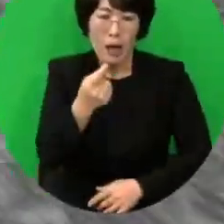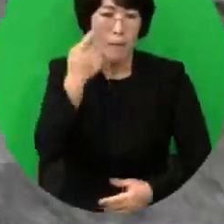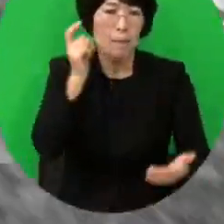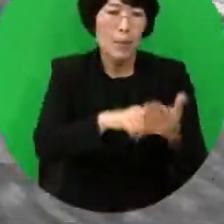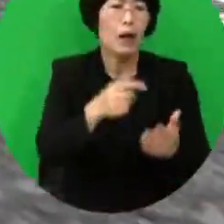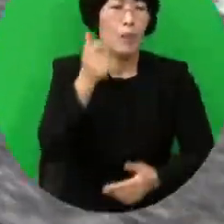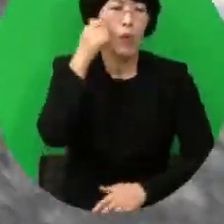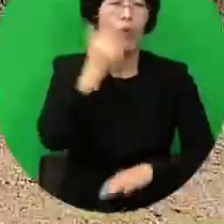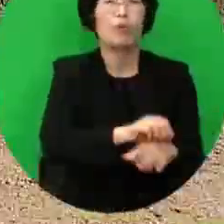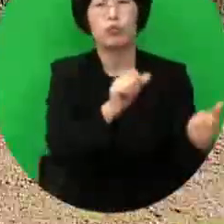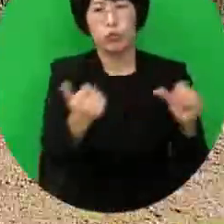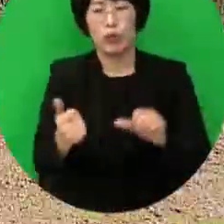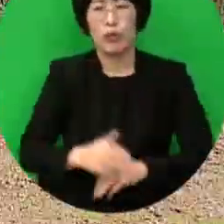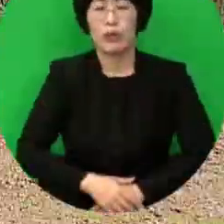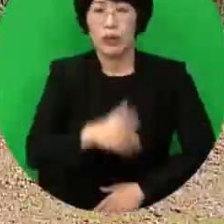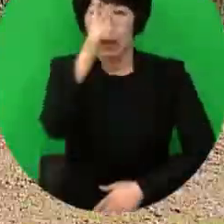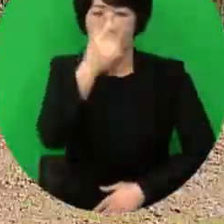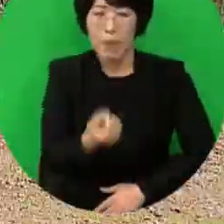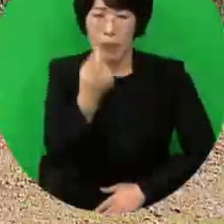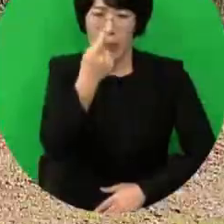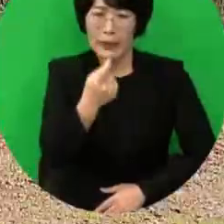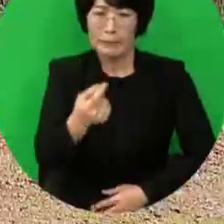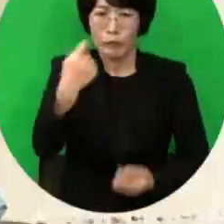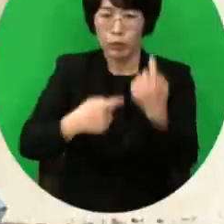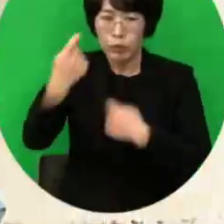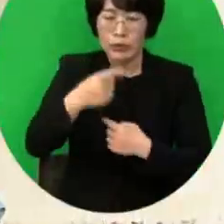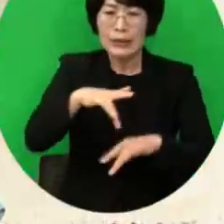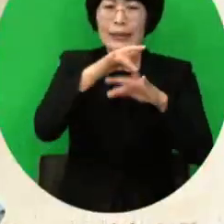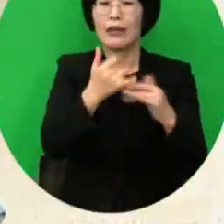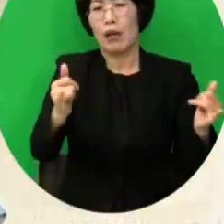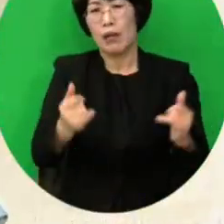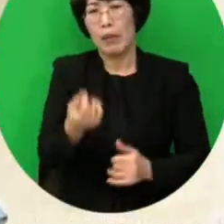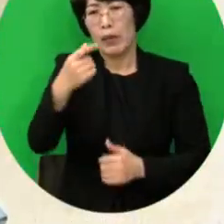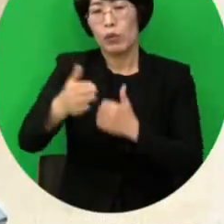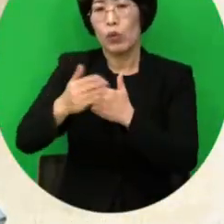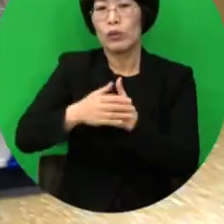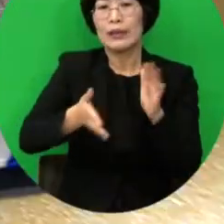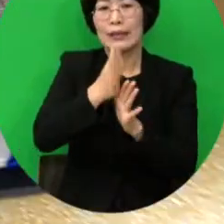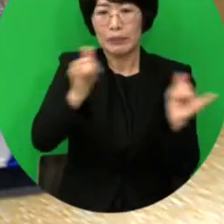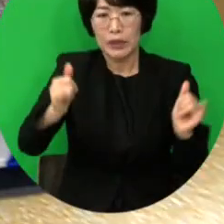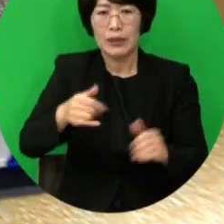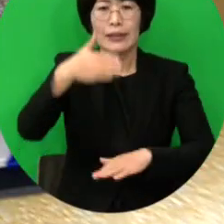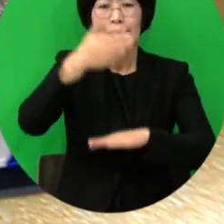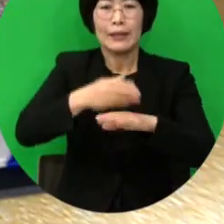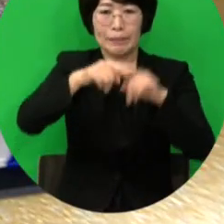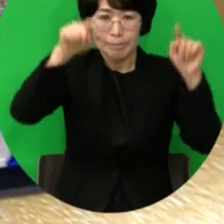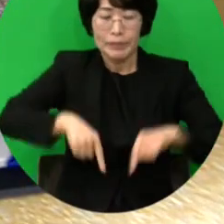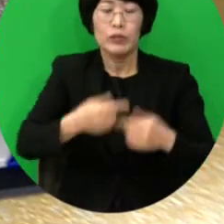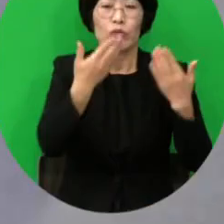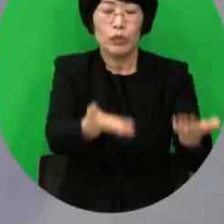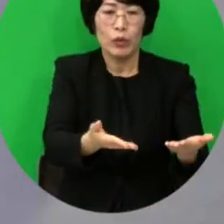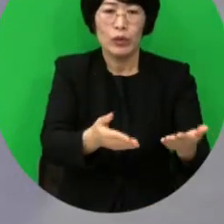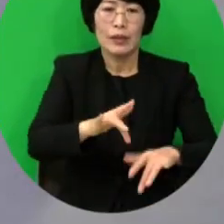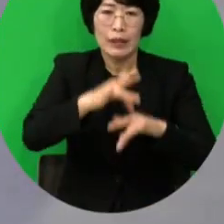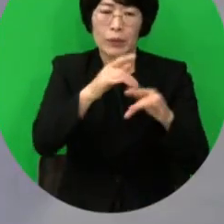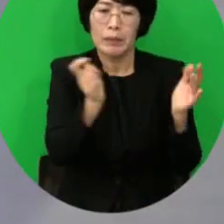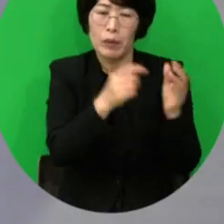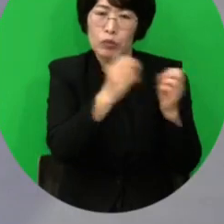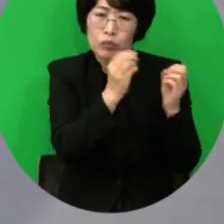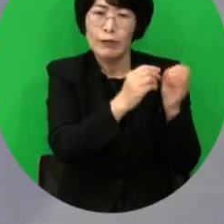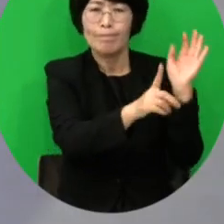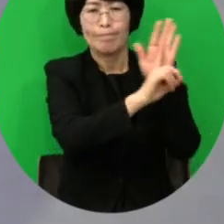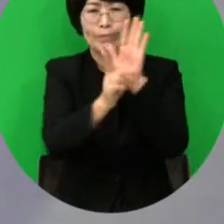이어지기도 합니다. 경찰은 신속한 제보로 실종자들의 조기 발견을 도운 시민들에게는 감사장을 수여하는 한편 실종경보문자